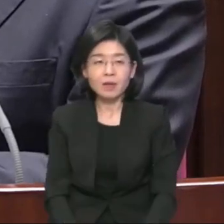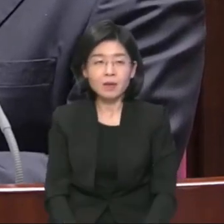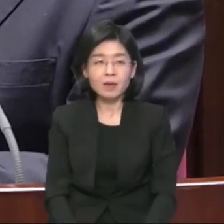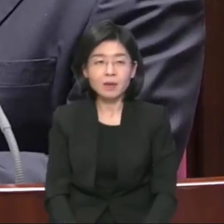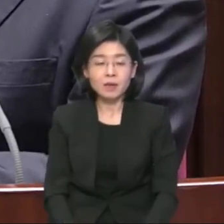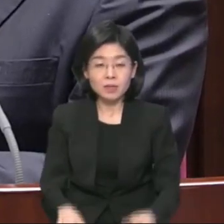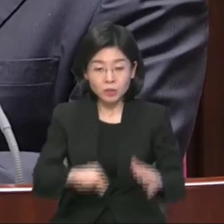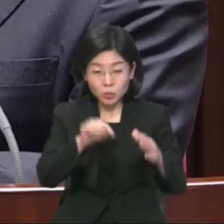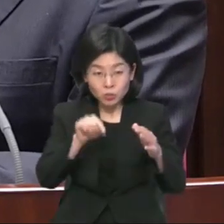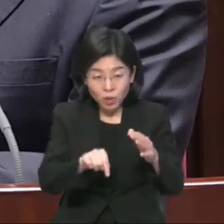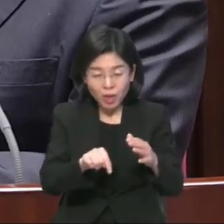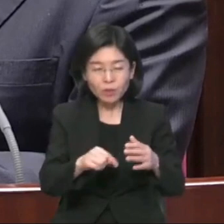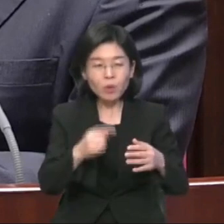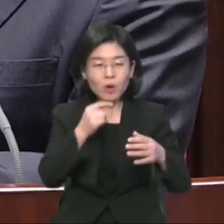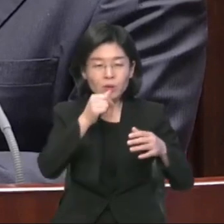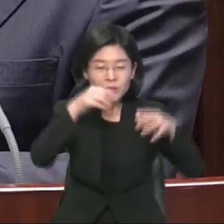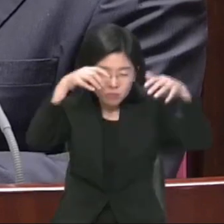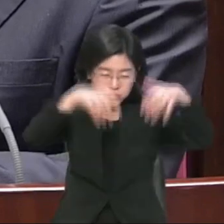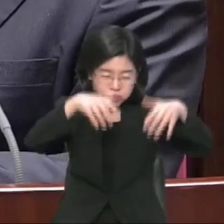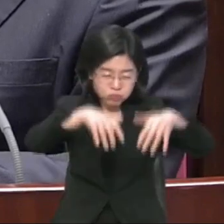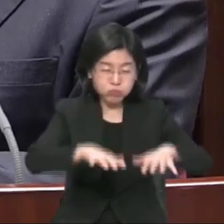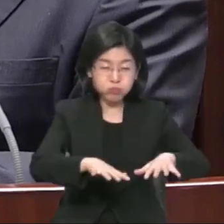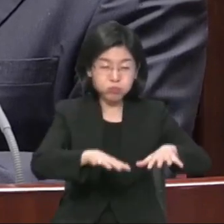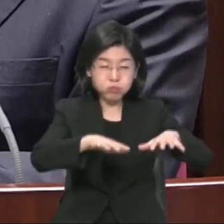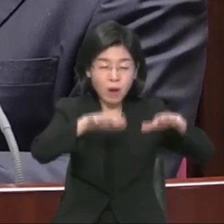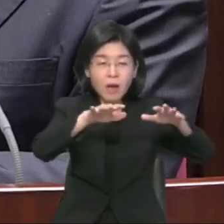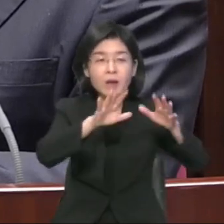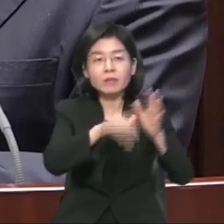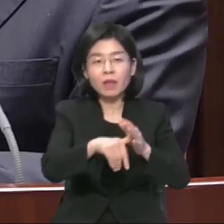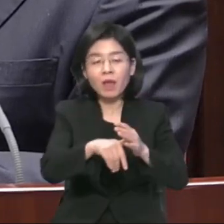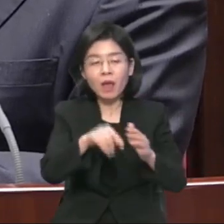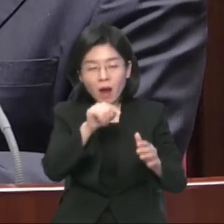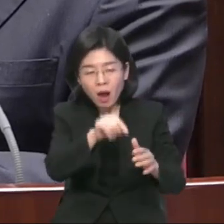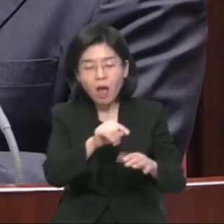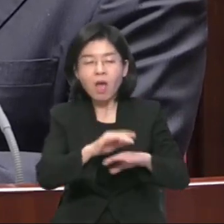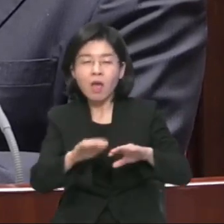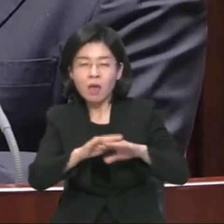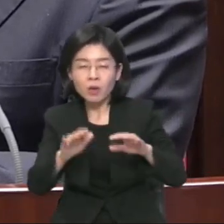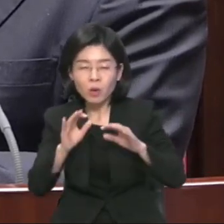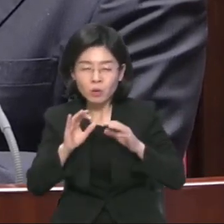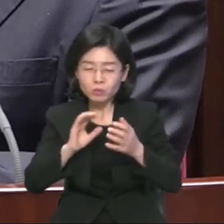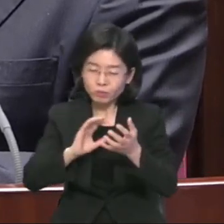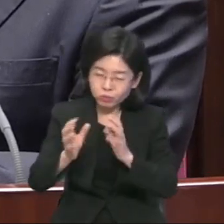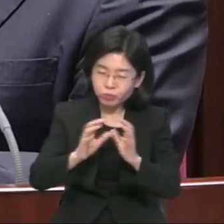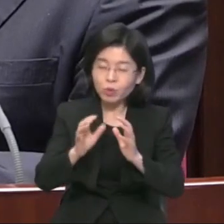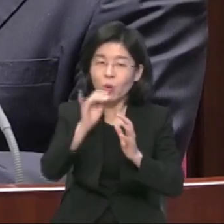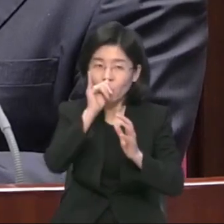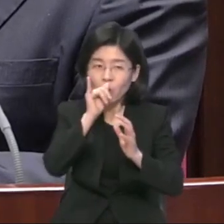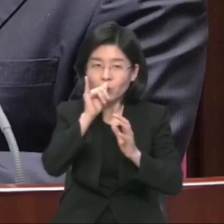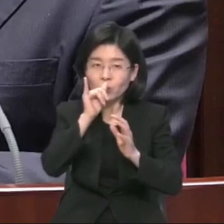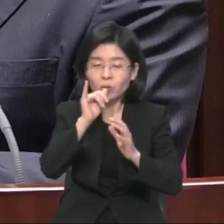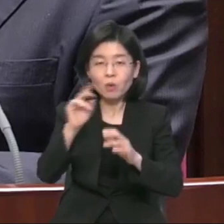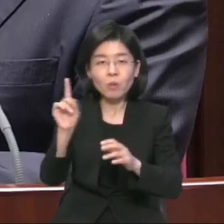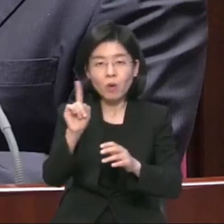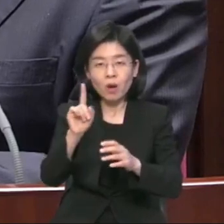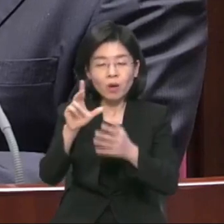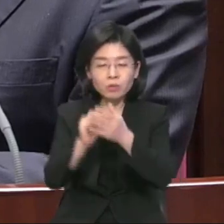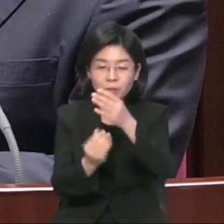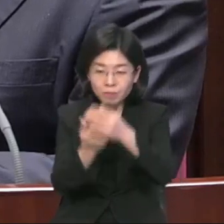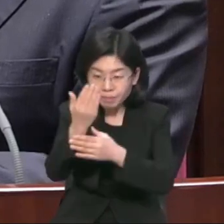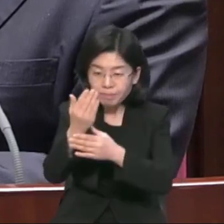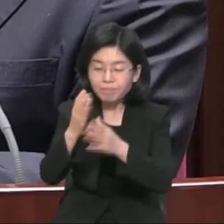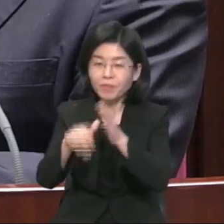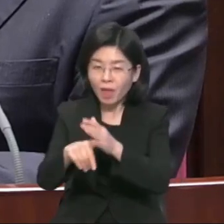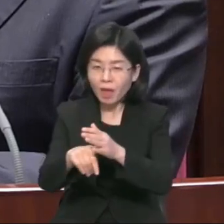때는 수해 문제도 다루고 또 뭐 다른 문제가 생겼을 때는 이제 그 문제도 거기서 다루기 때문에